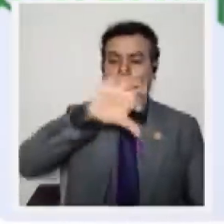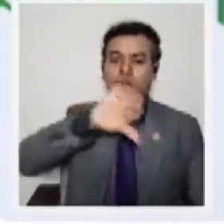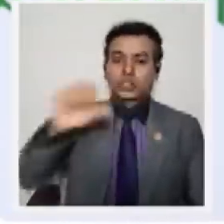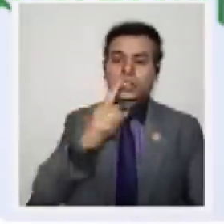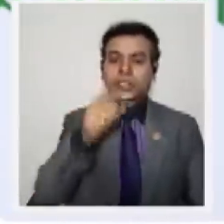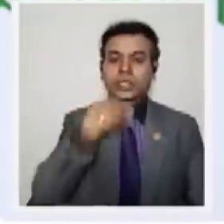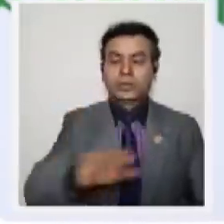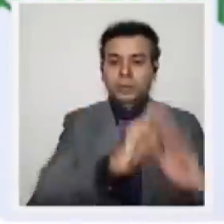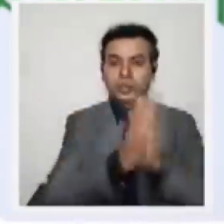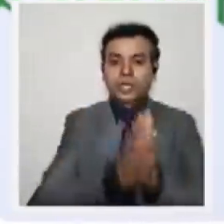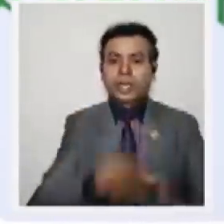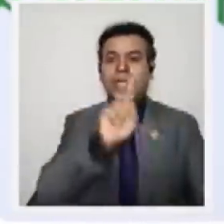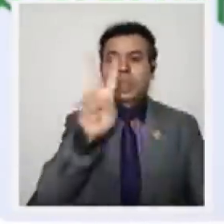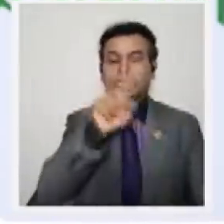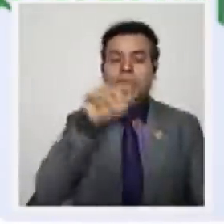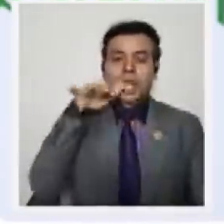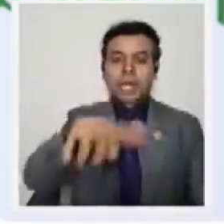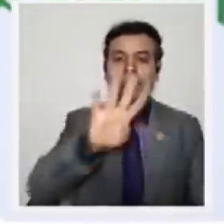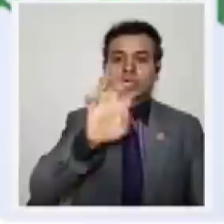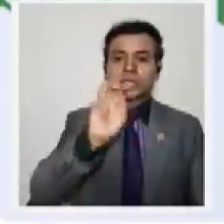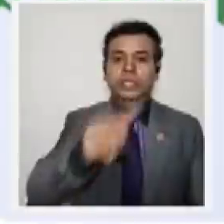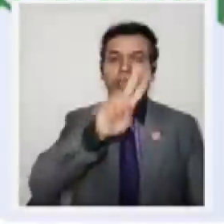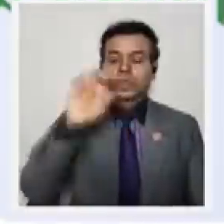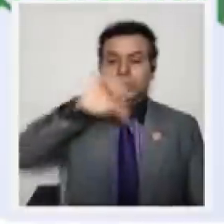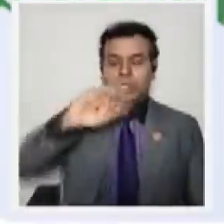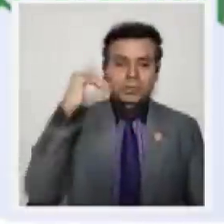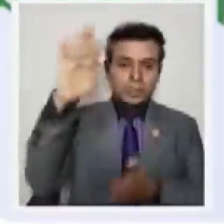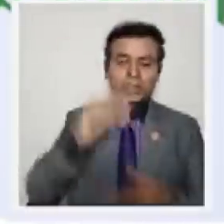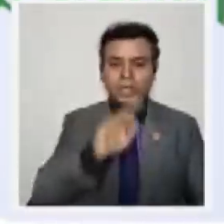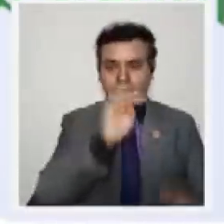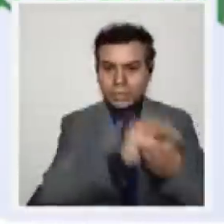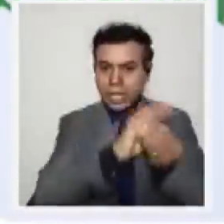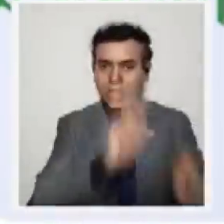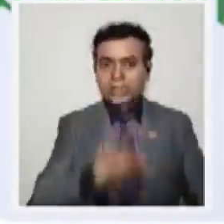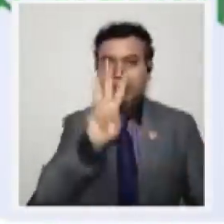24,89,162টি। গত 24 ঘন্টায় বিতরণ হয়েছে 29,900টি, এ পর্যন্ত বিতরণ